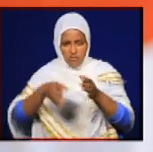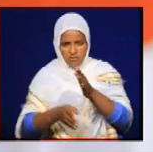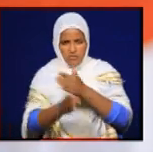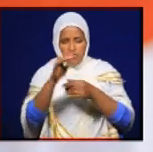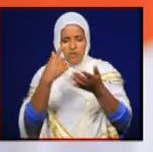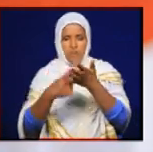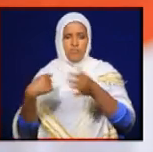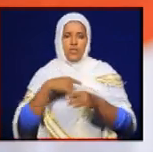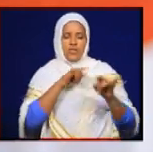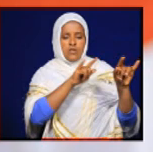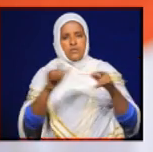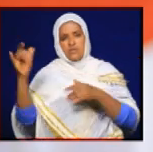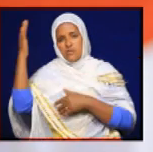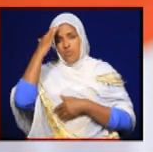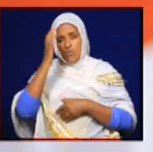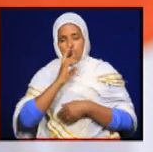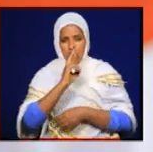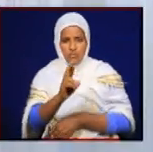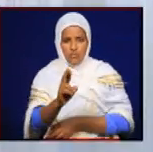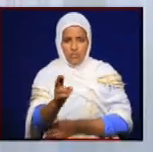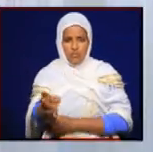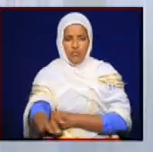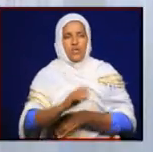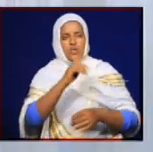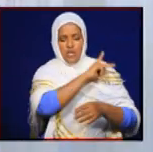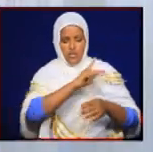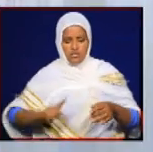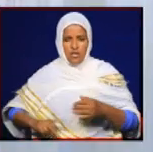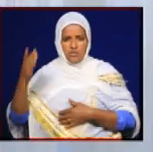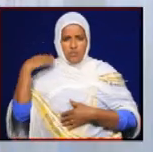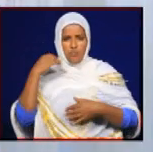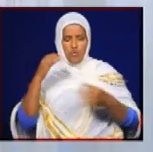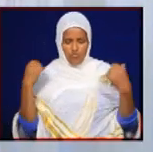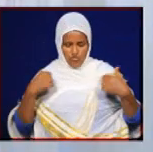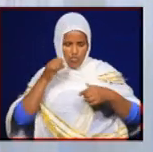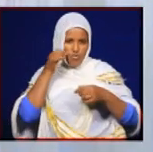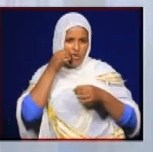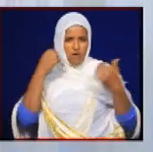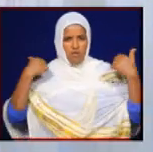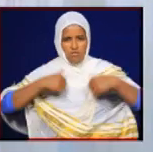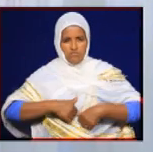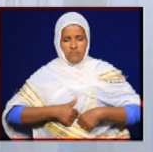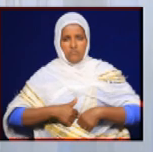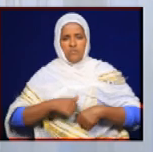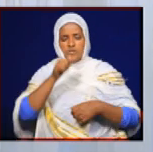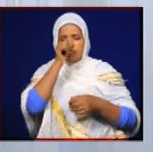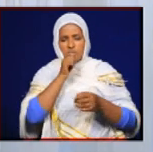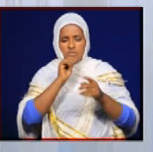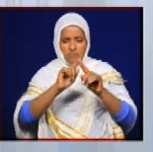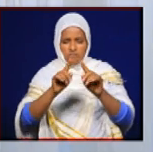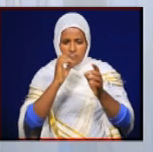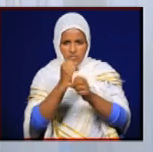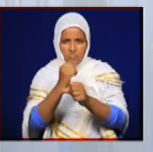በገደል ትሩፋት ያው በእኛ ዘንድ የታወቁ ናቸው ነገስታት ነበሩ ጠፈር የታጠቁ በጥበብ የላቁ